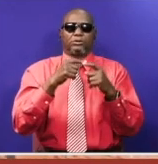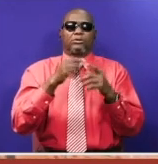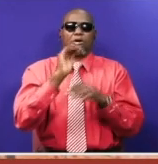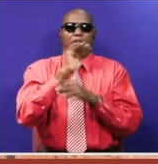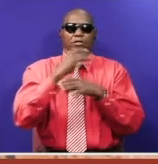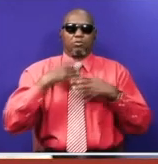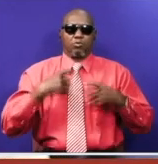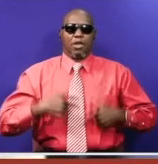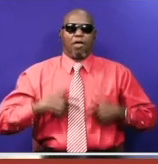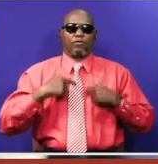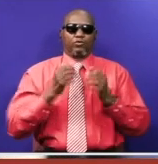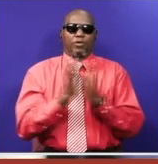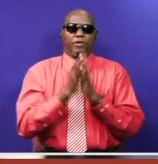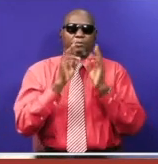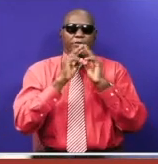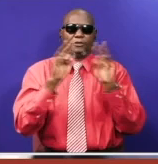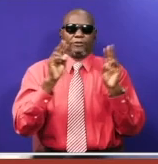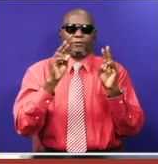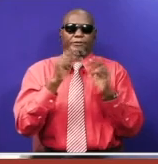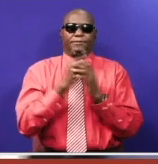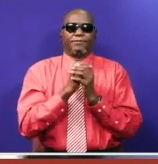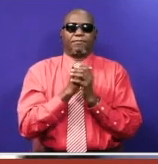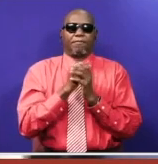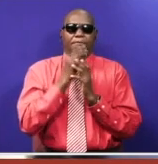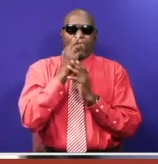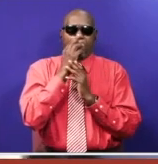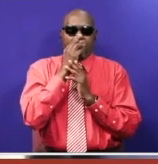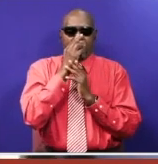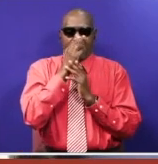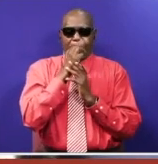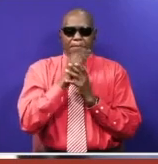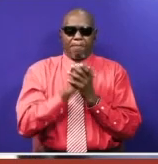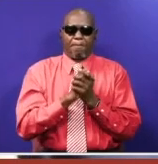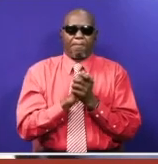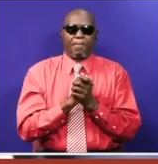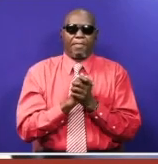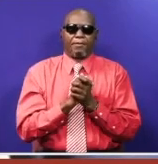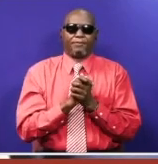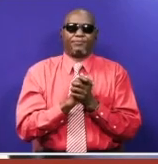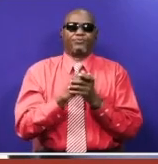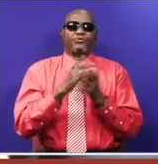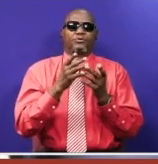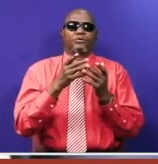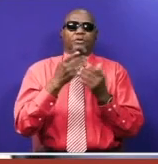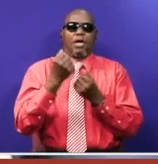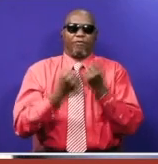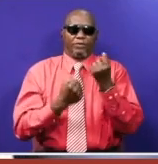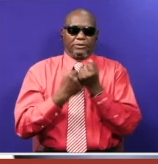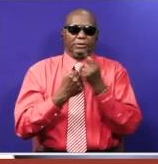amani. IOM has facilitated this peace baraza because it is the only way